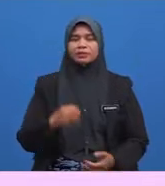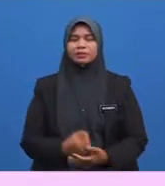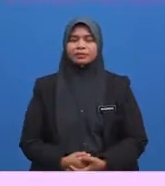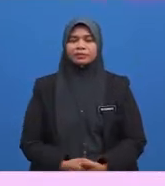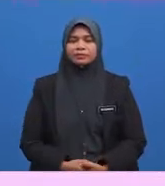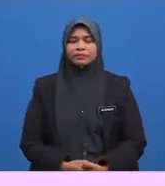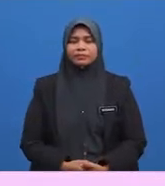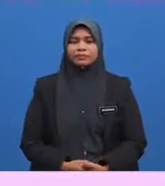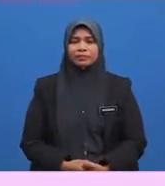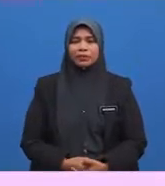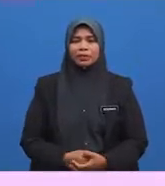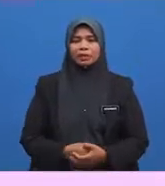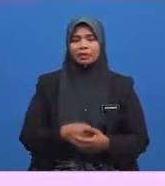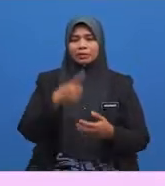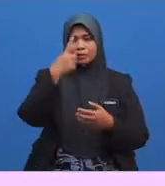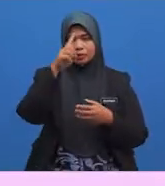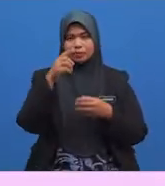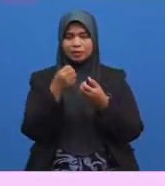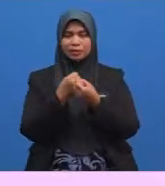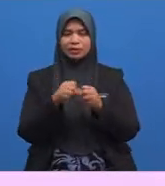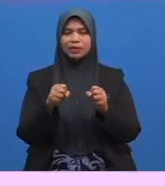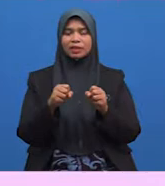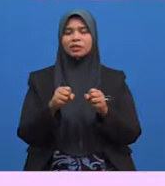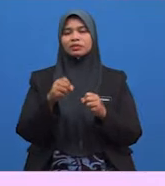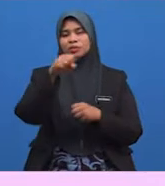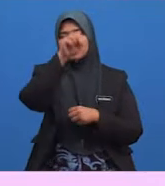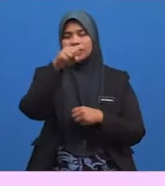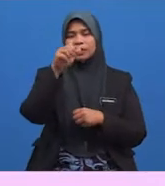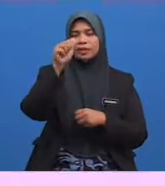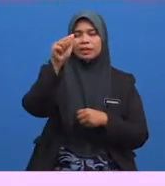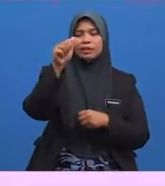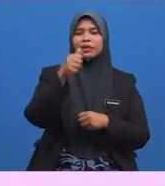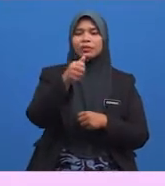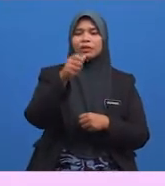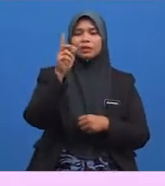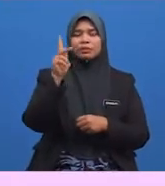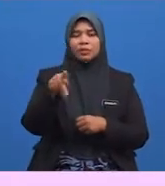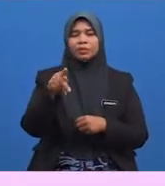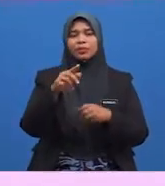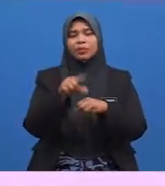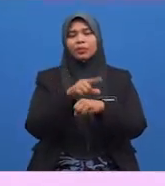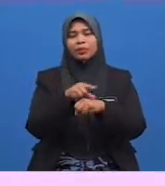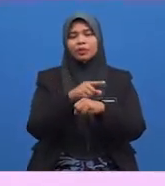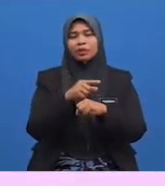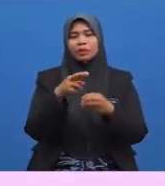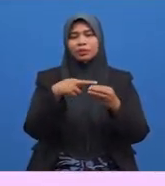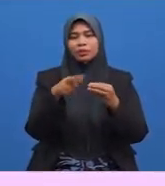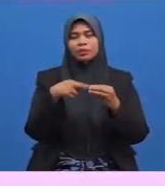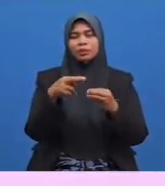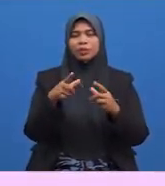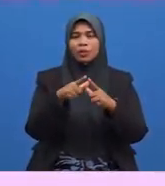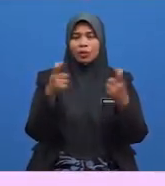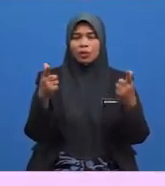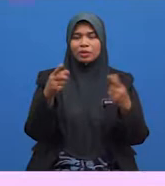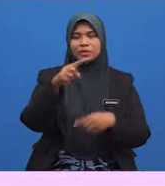Murid-murid, bagi langkah penyelesaian soalan A, anda perlu menggunakan rumus